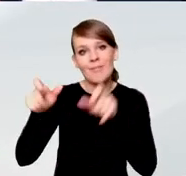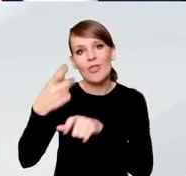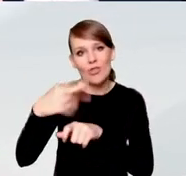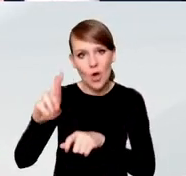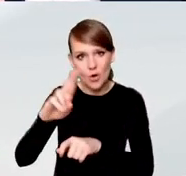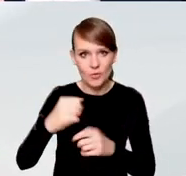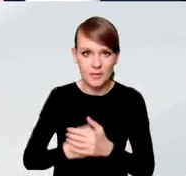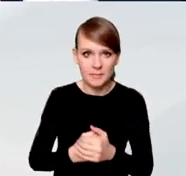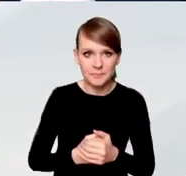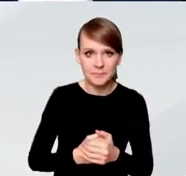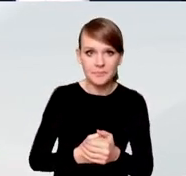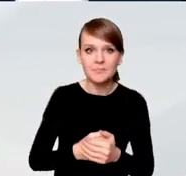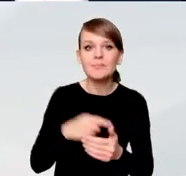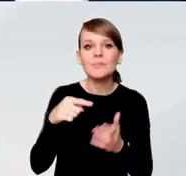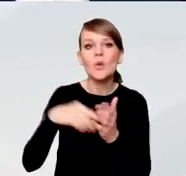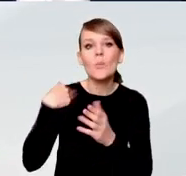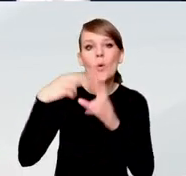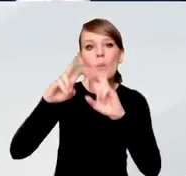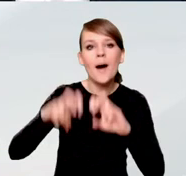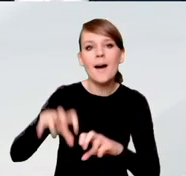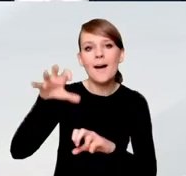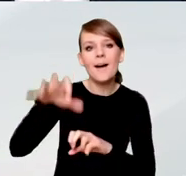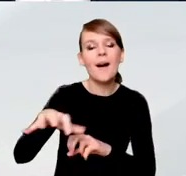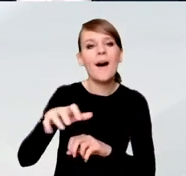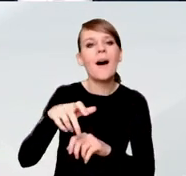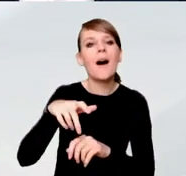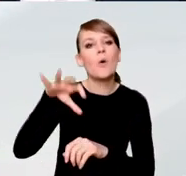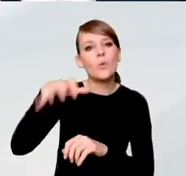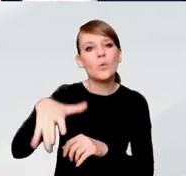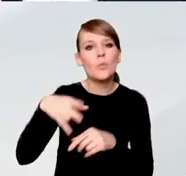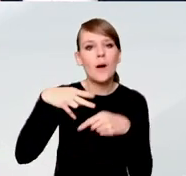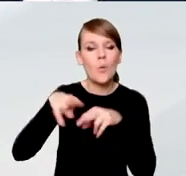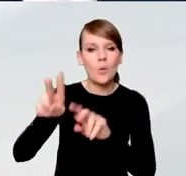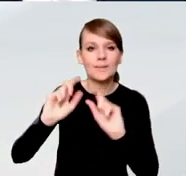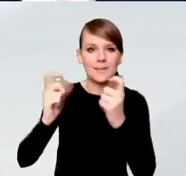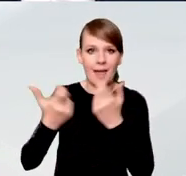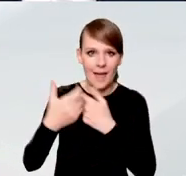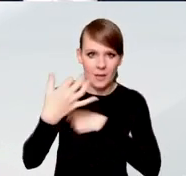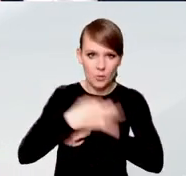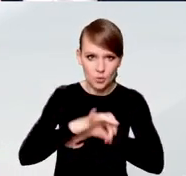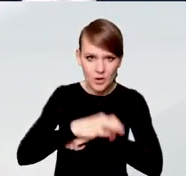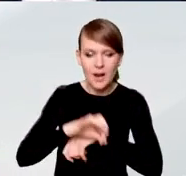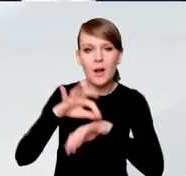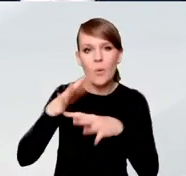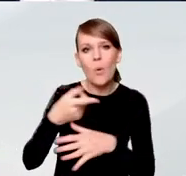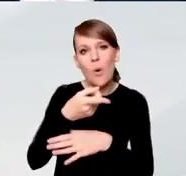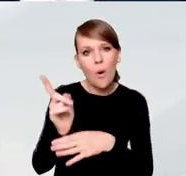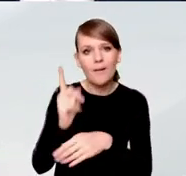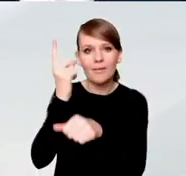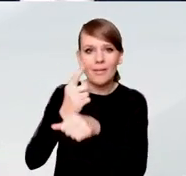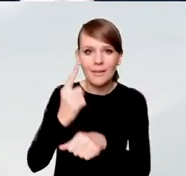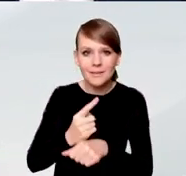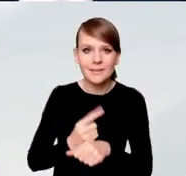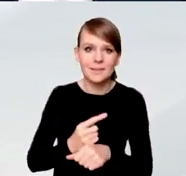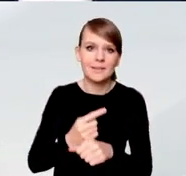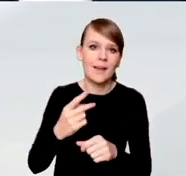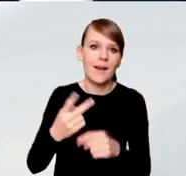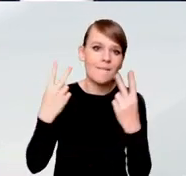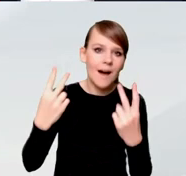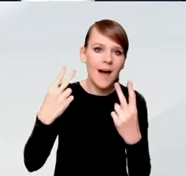członków senatu uczelni, czyli do grupy, która bierze udział w podejmowaniu decyzji o charakterze strategicznym i